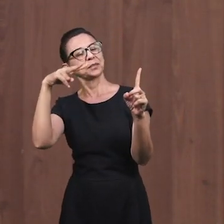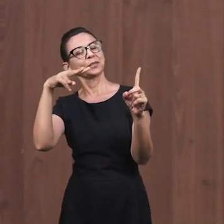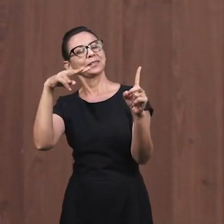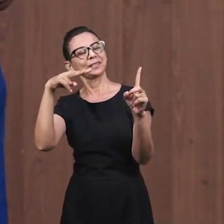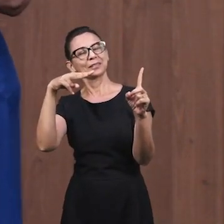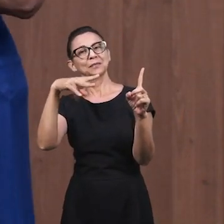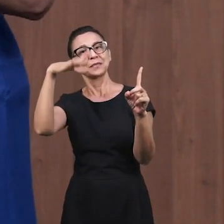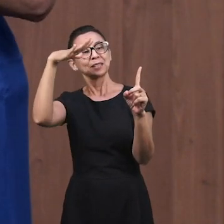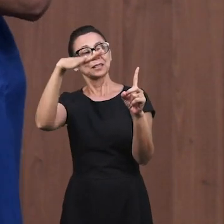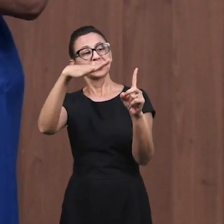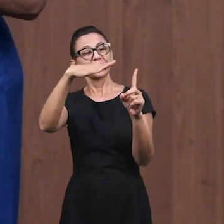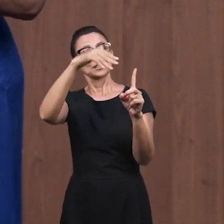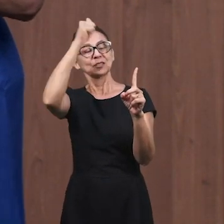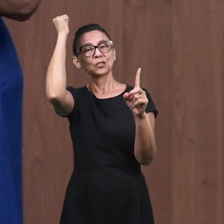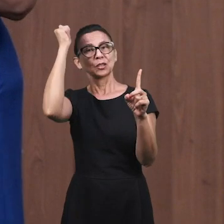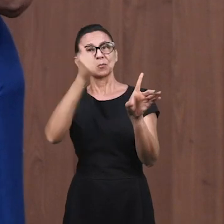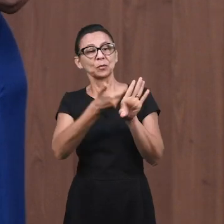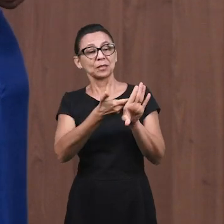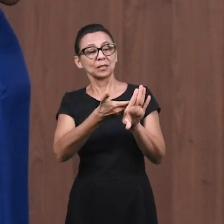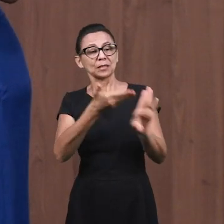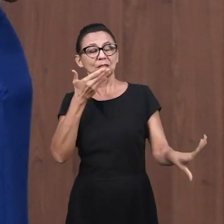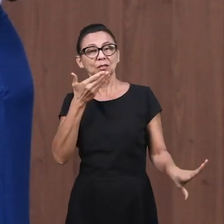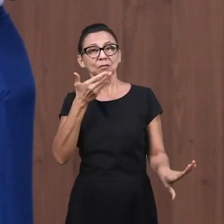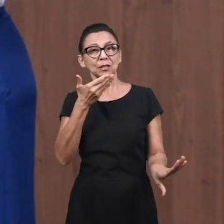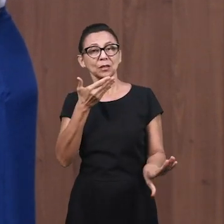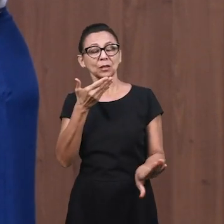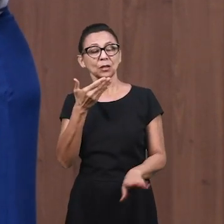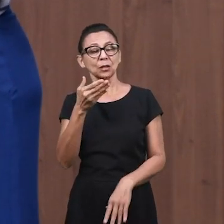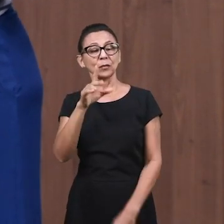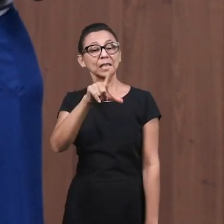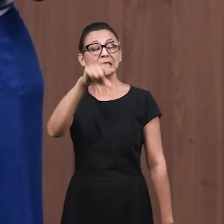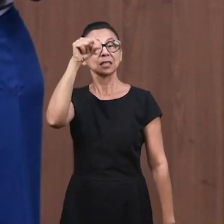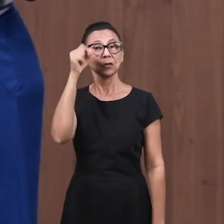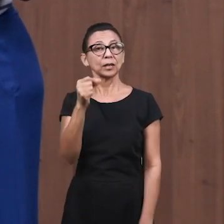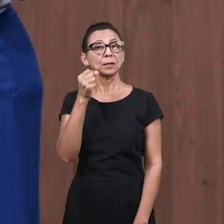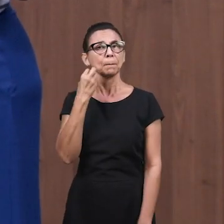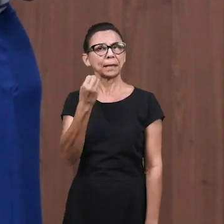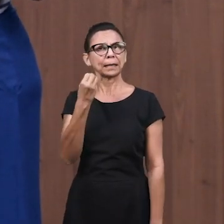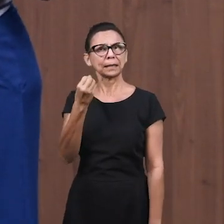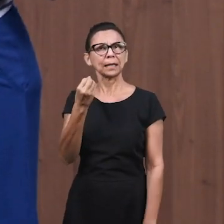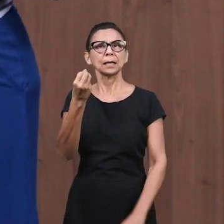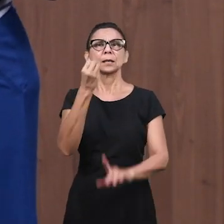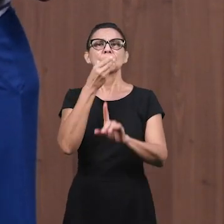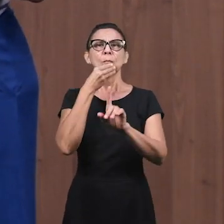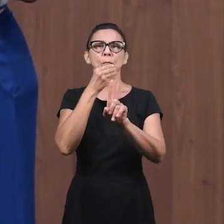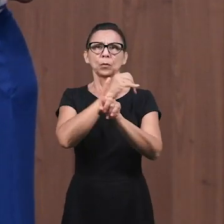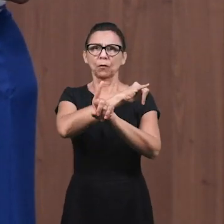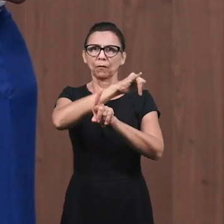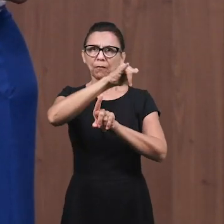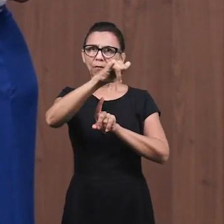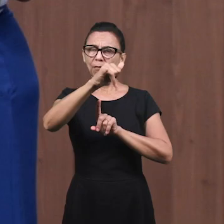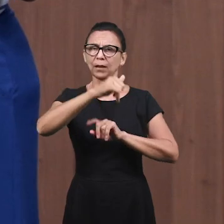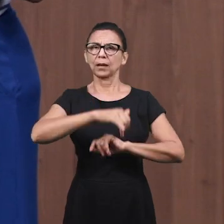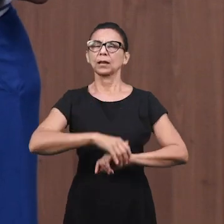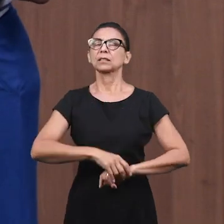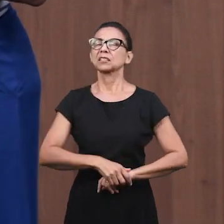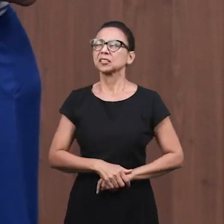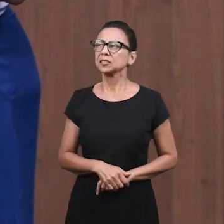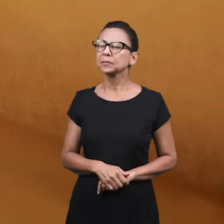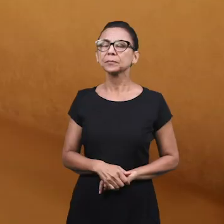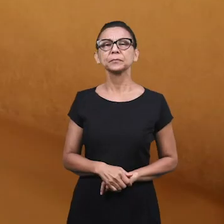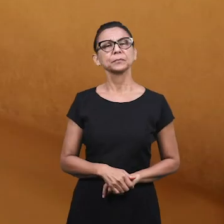l'a fait prophète. Dieu a appelé Jérémie quand il était encore très